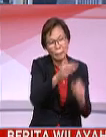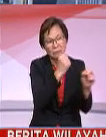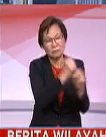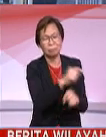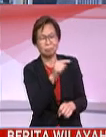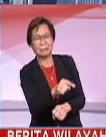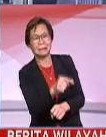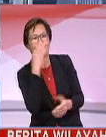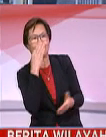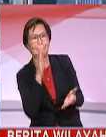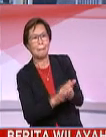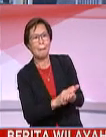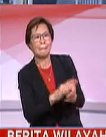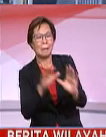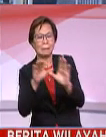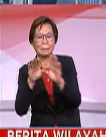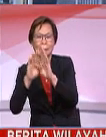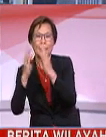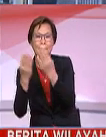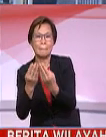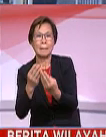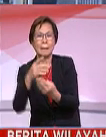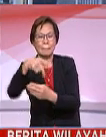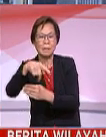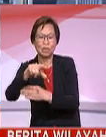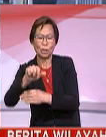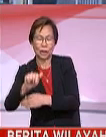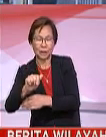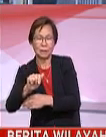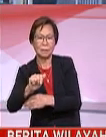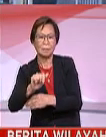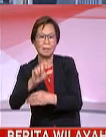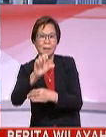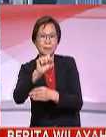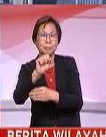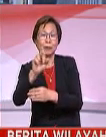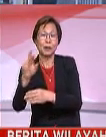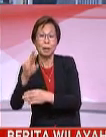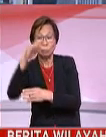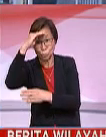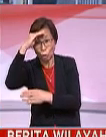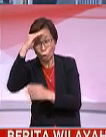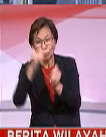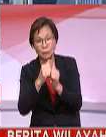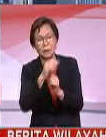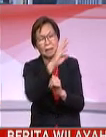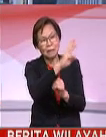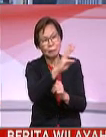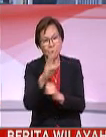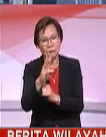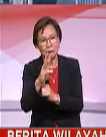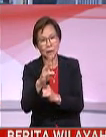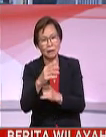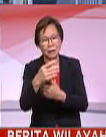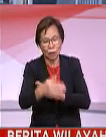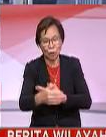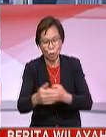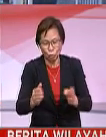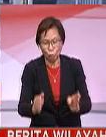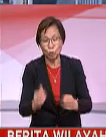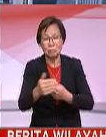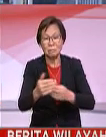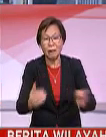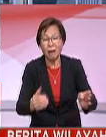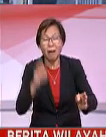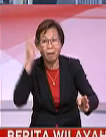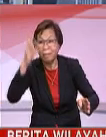ditahan Batalion 5 Pasukan Gerakan Am PGA Simpang Renggam Johor bersama 66 karton arak tiada